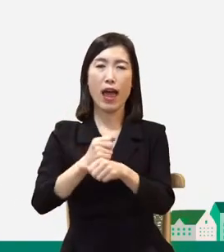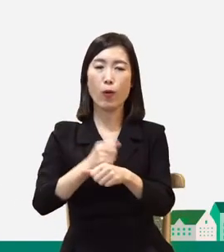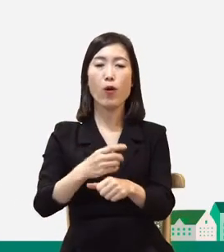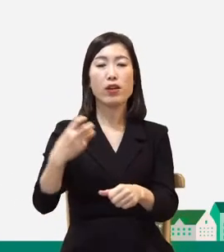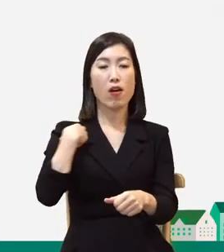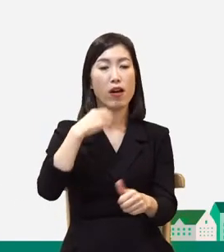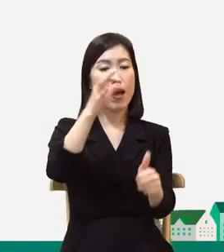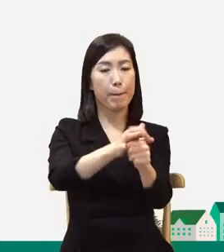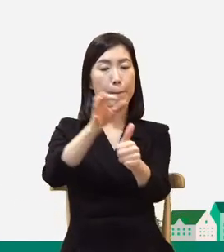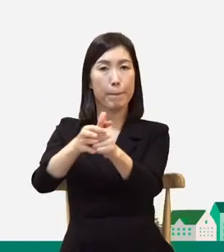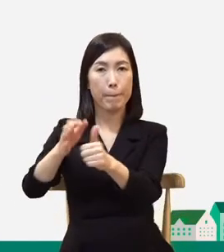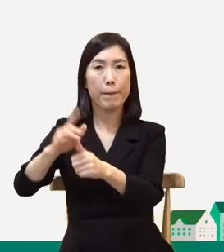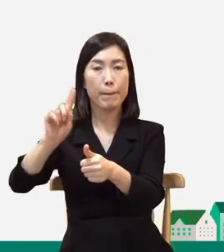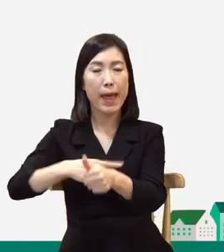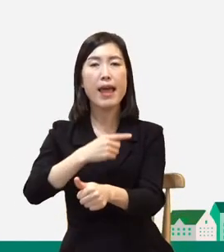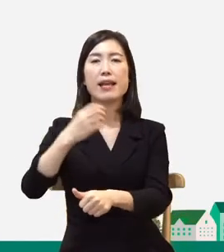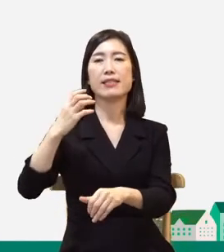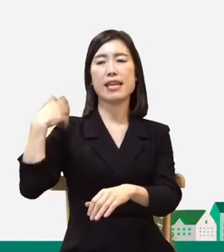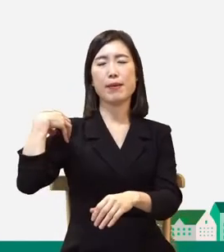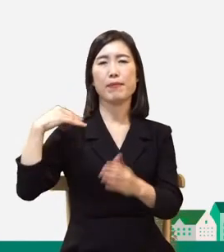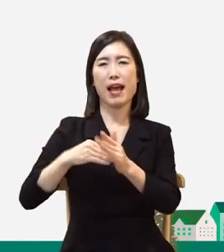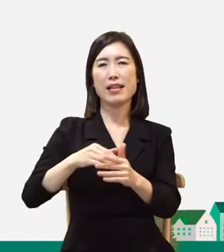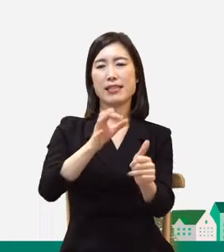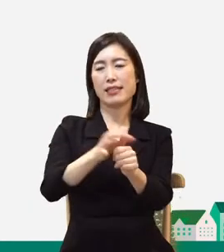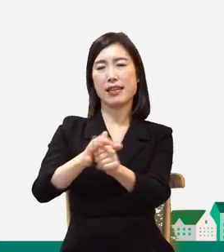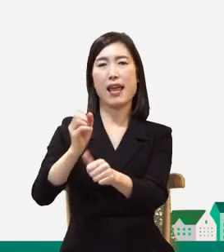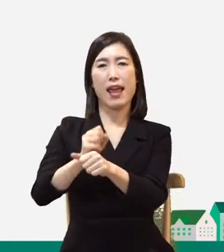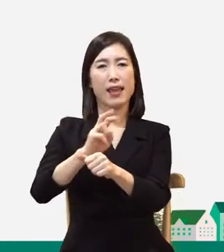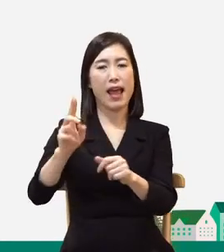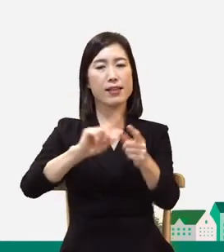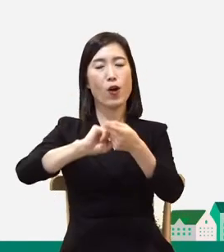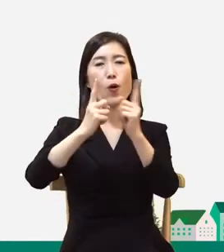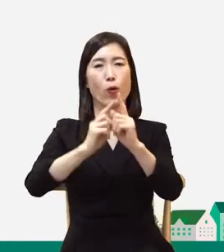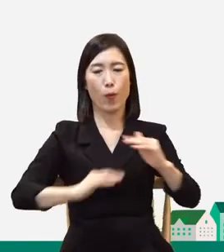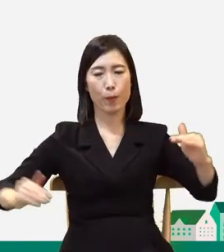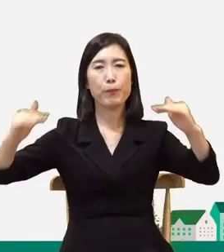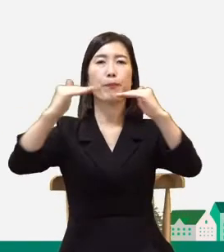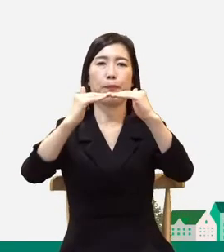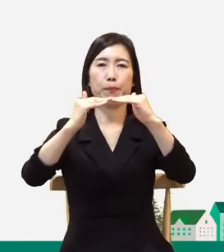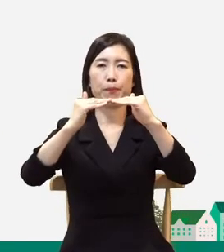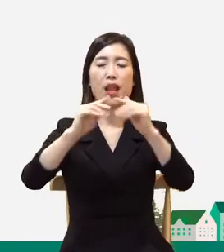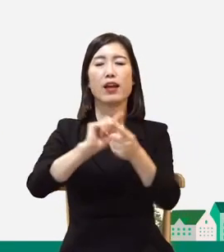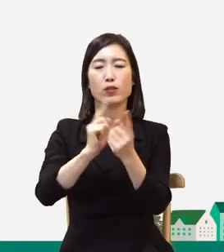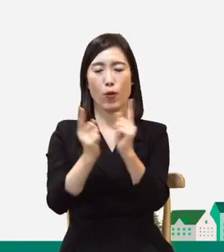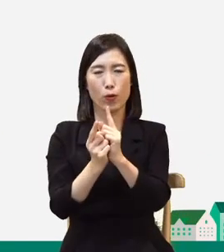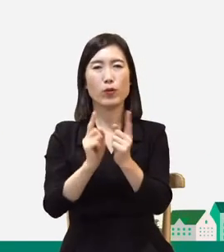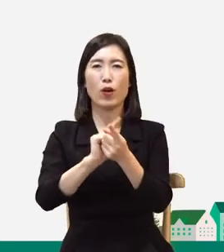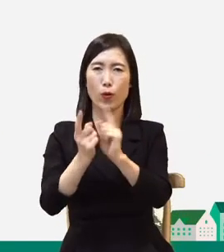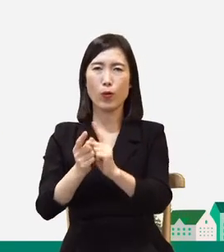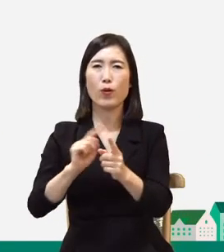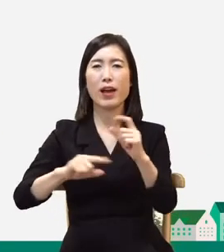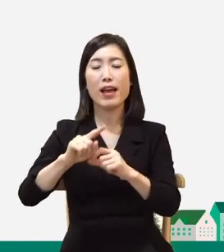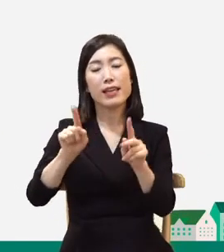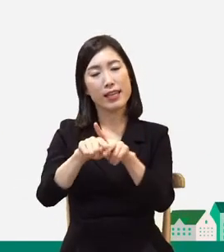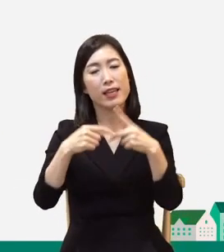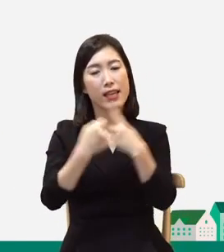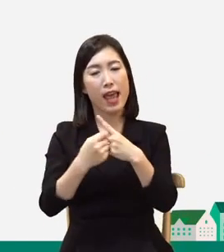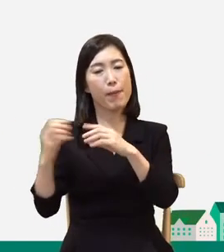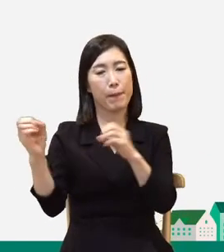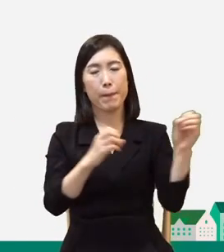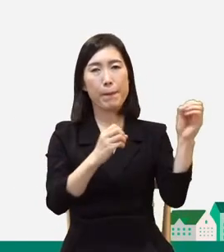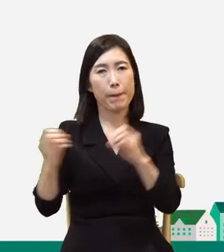책임을 질 수 있는 구조가 만들어져야지만 입주민과 동등한 관계에서 서로서로 입주민의 지원에 대해서